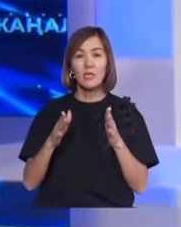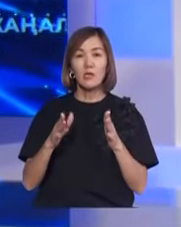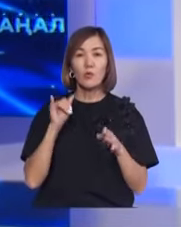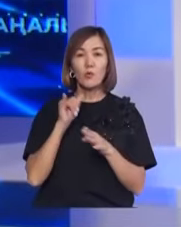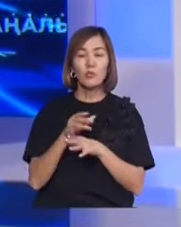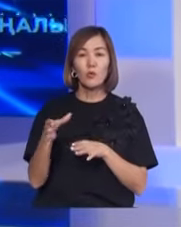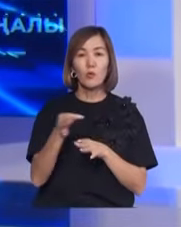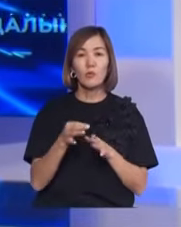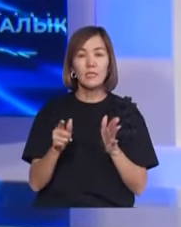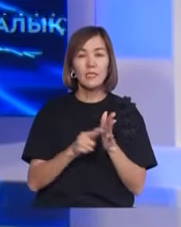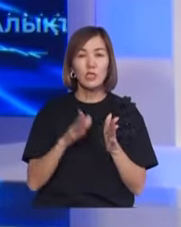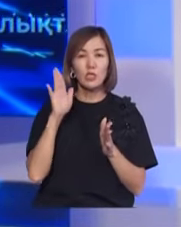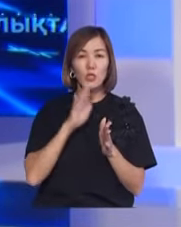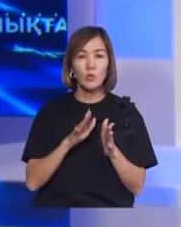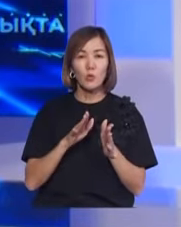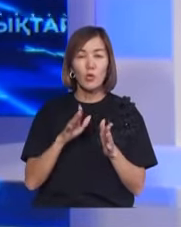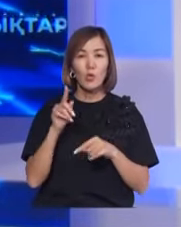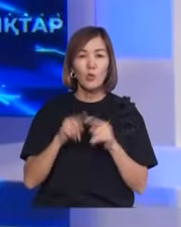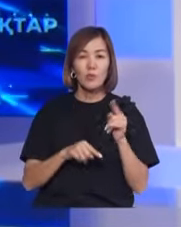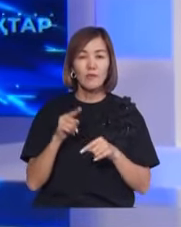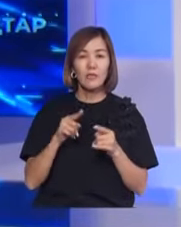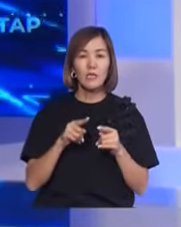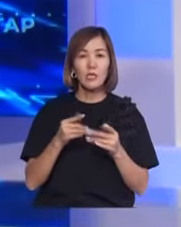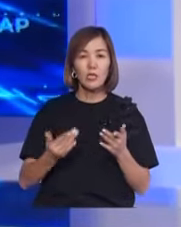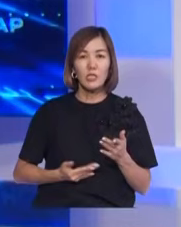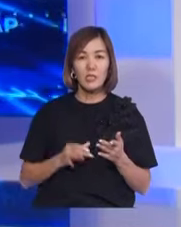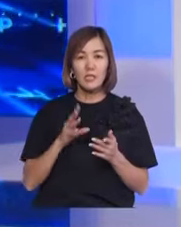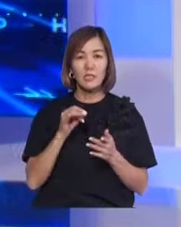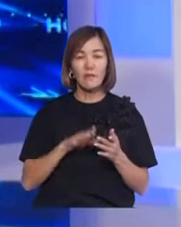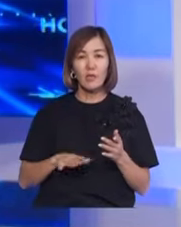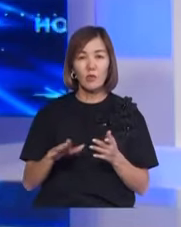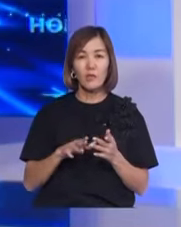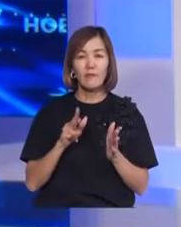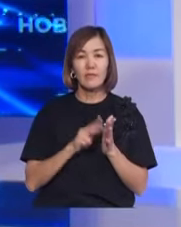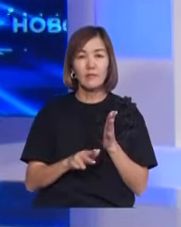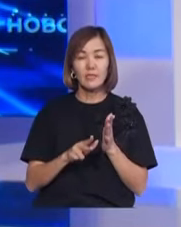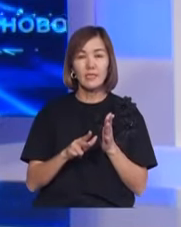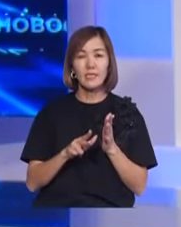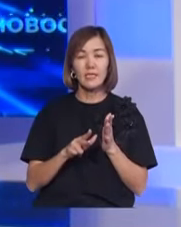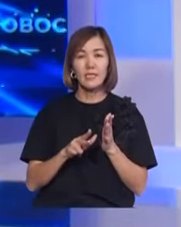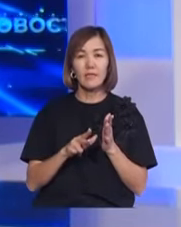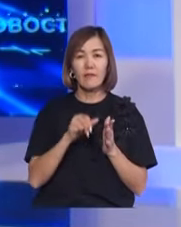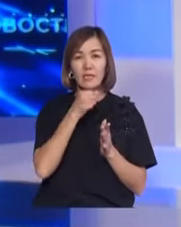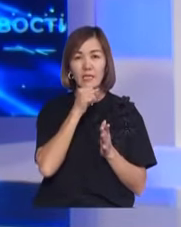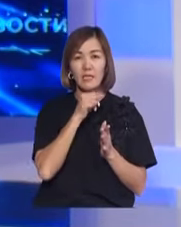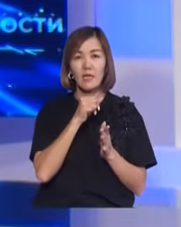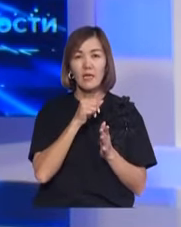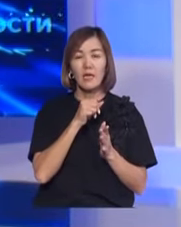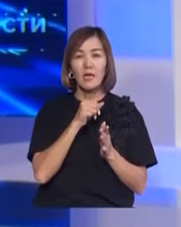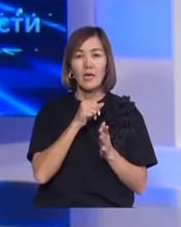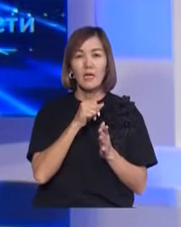Внимание у жителей и гостей области Жетсу. Родственники жителя Ескелдинского района, 80-летнего Абсадыра